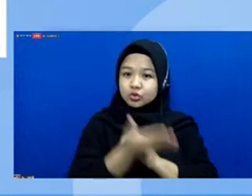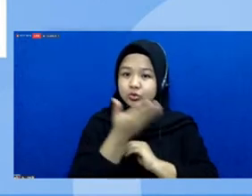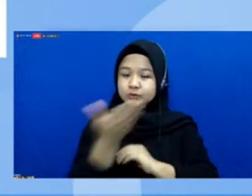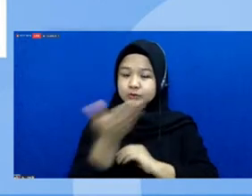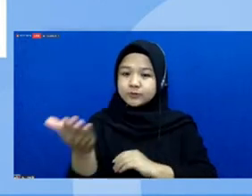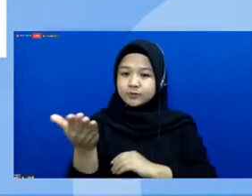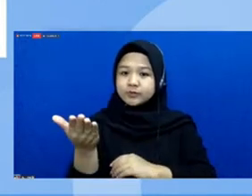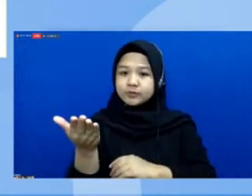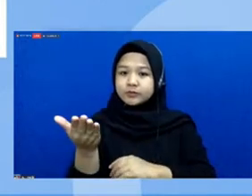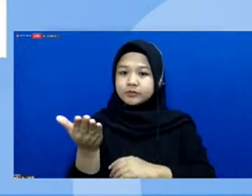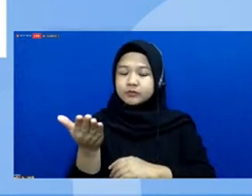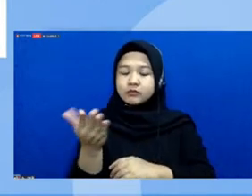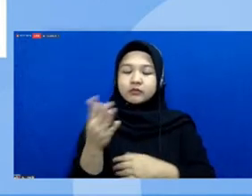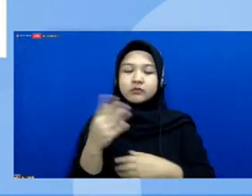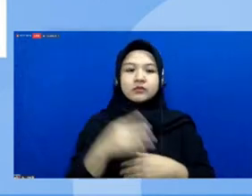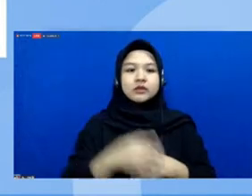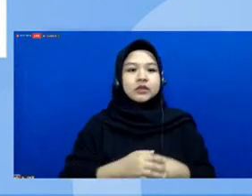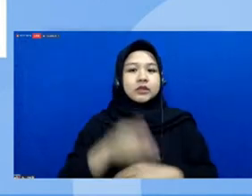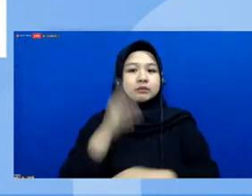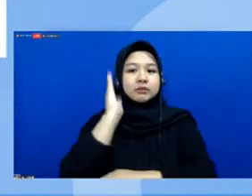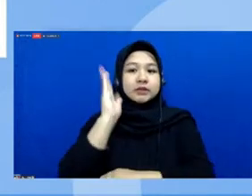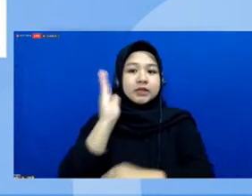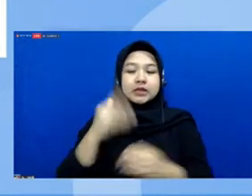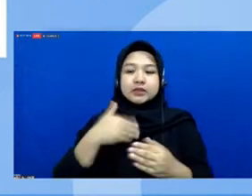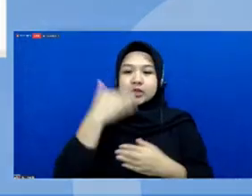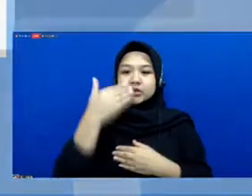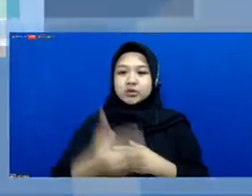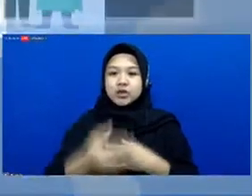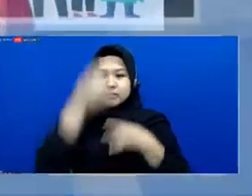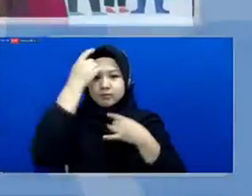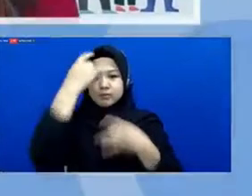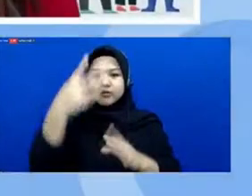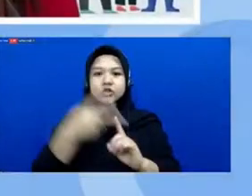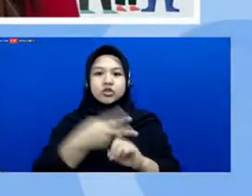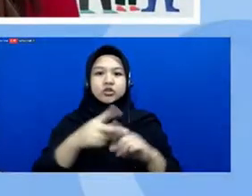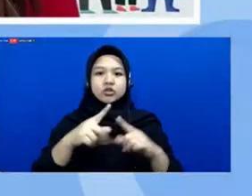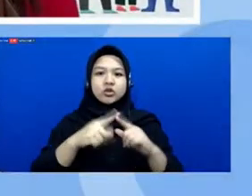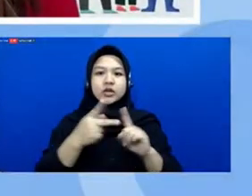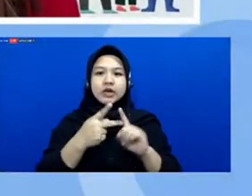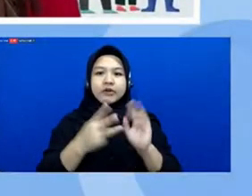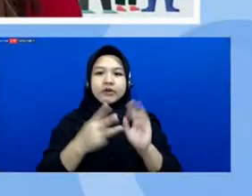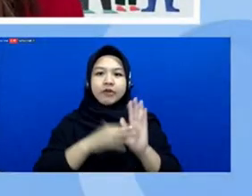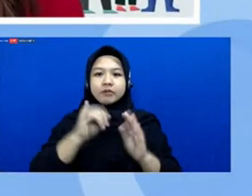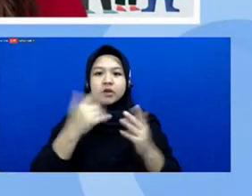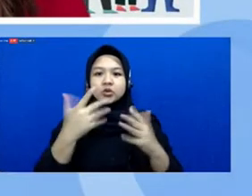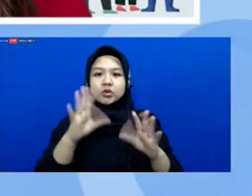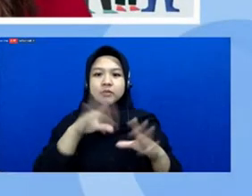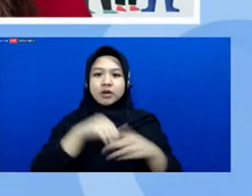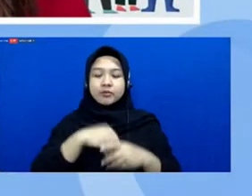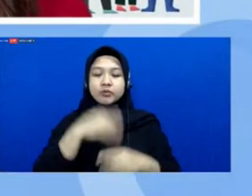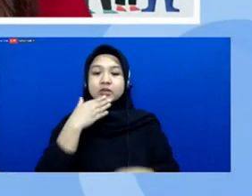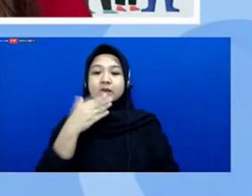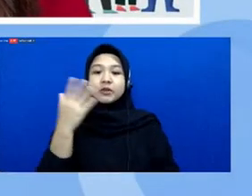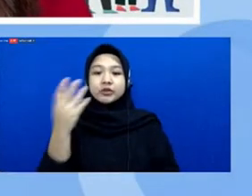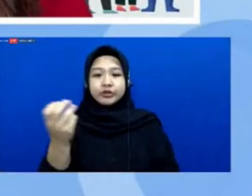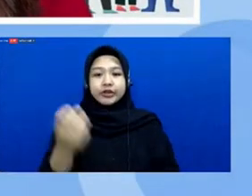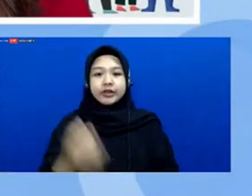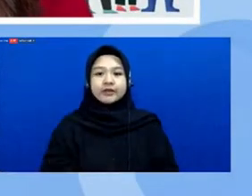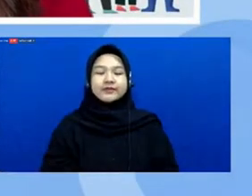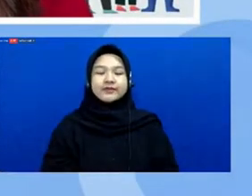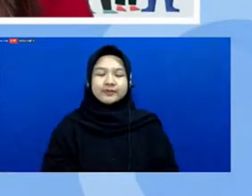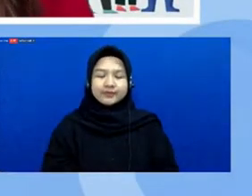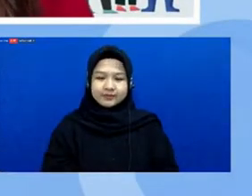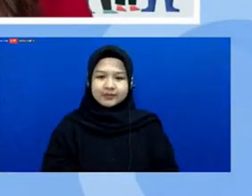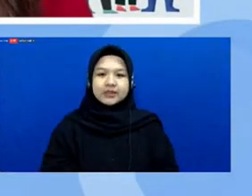untuk masuk ke pembicara selanjutnya. Ada Profesor Fahmi Idris yang sudah bergabung bersama kita. Selamat sore, Prof. Sore,